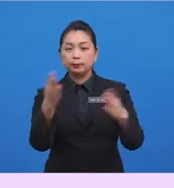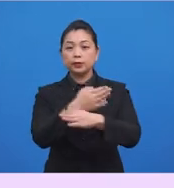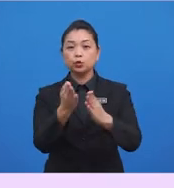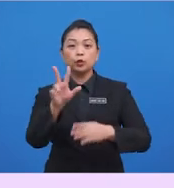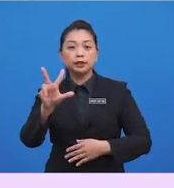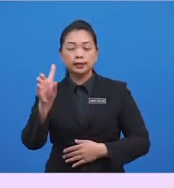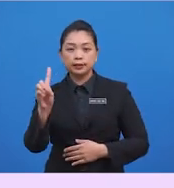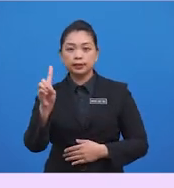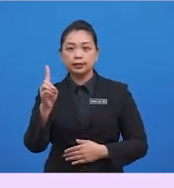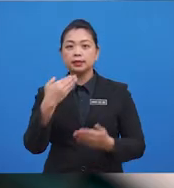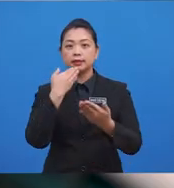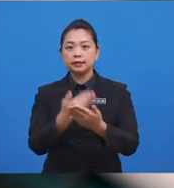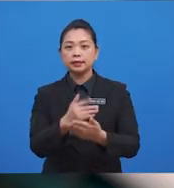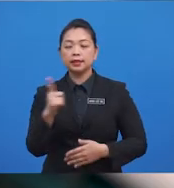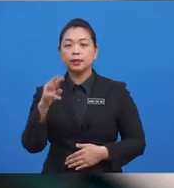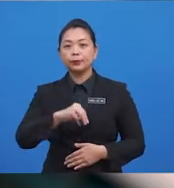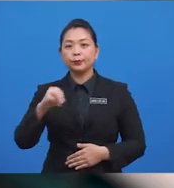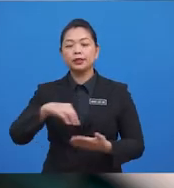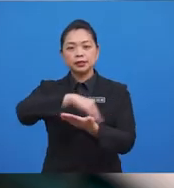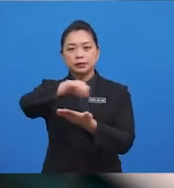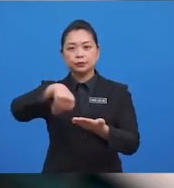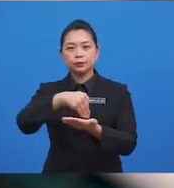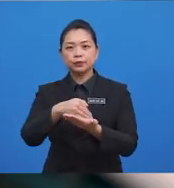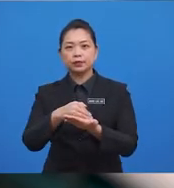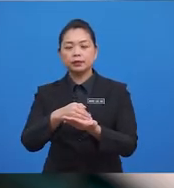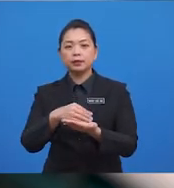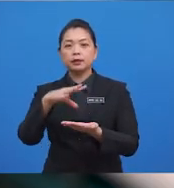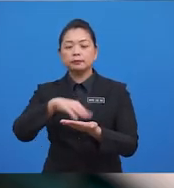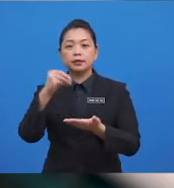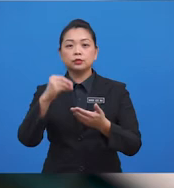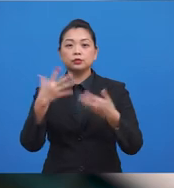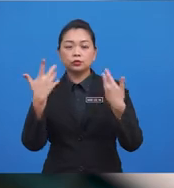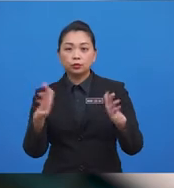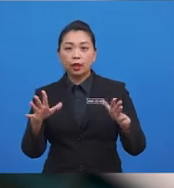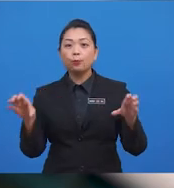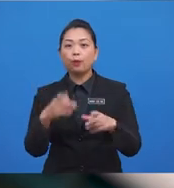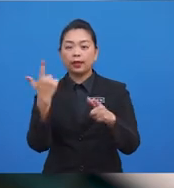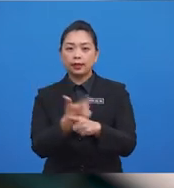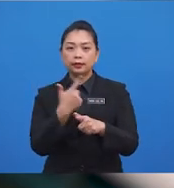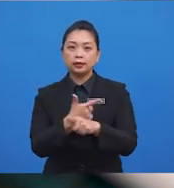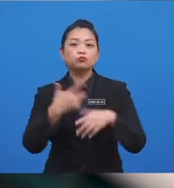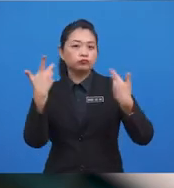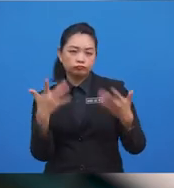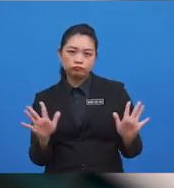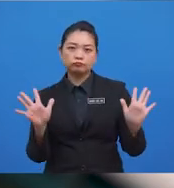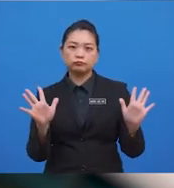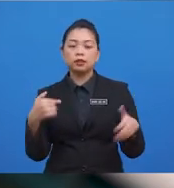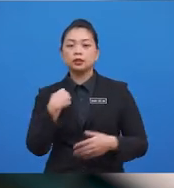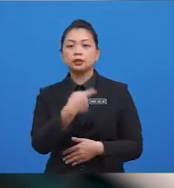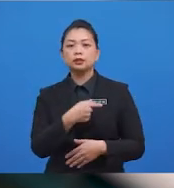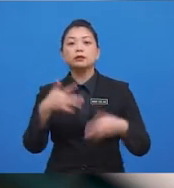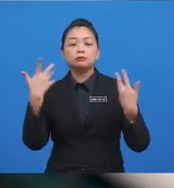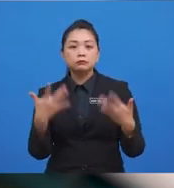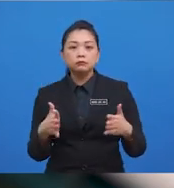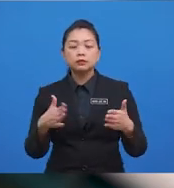3 dimensi. Baiklah murid-murid semua, belajar sudah, buat latihan pun sudah. Kita